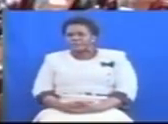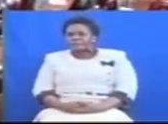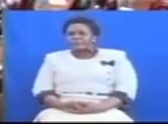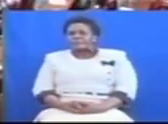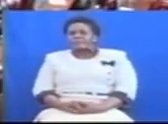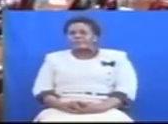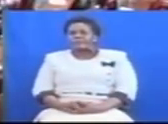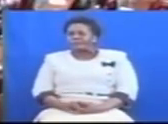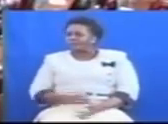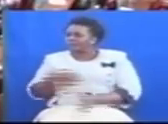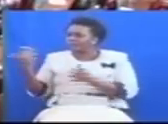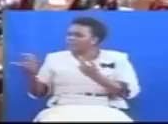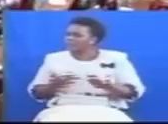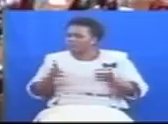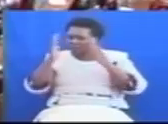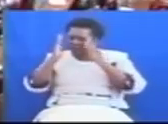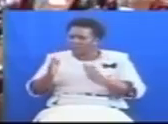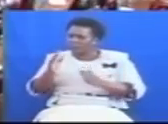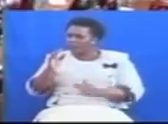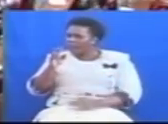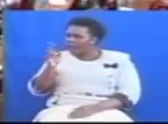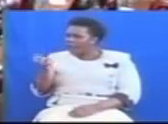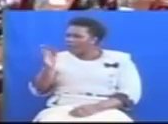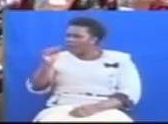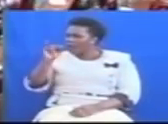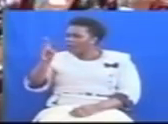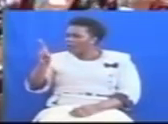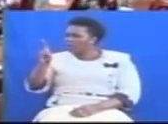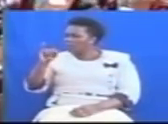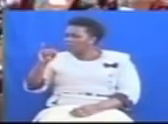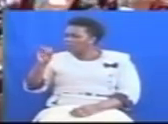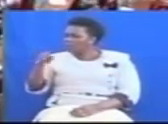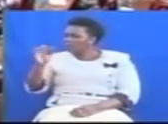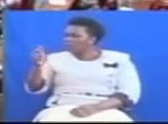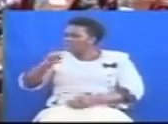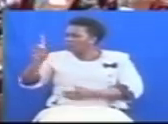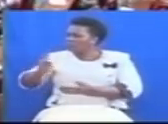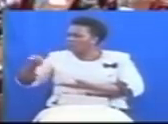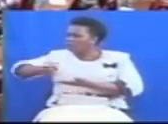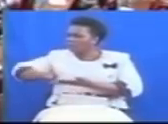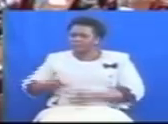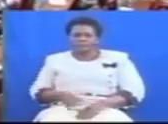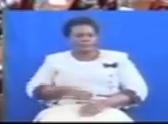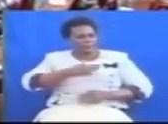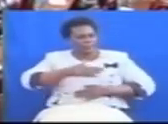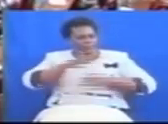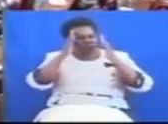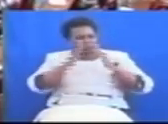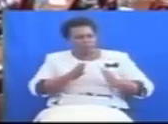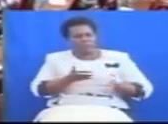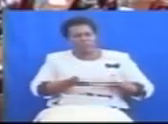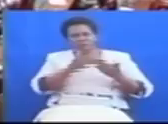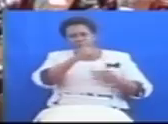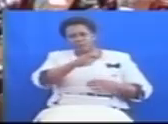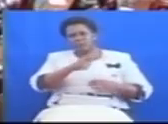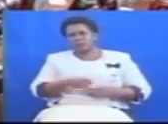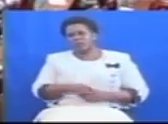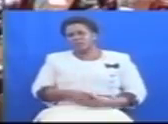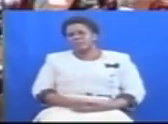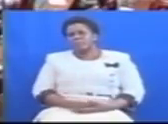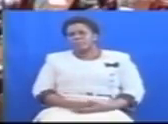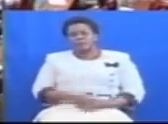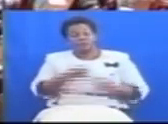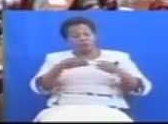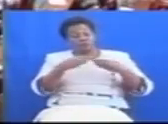Mheshimiwa Hadija Nasr, swali la nyongeza. Mheshimiwa Naibu Spika, nakushukuru kwa kuniona. Kwanza kabisa Mheshimiwa